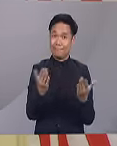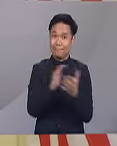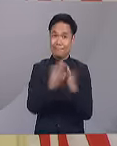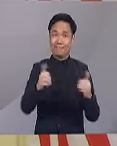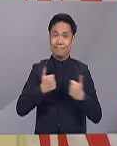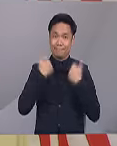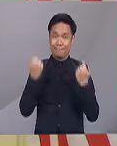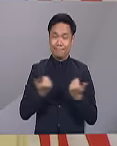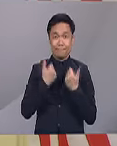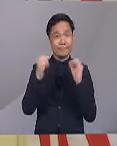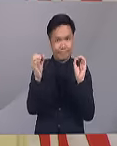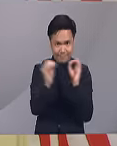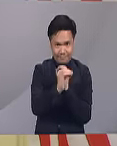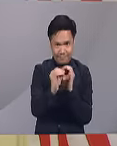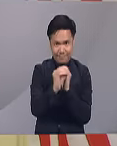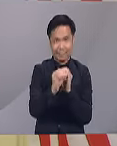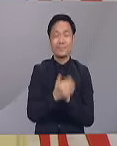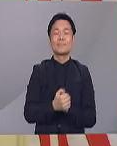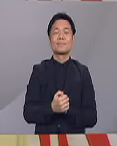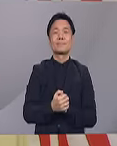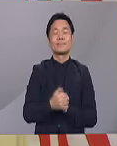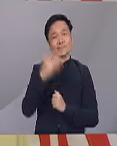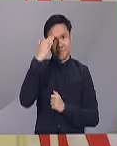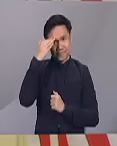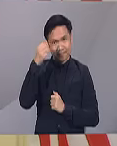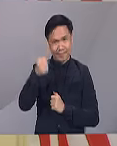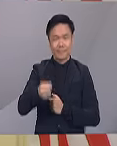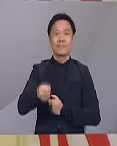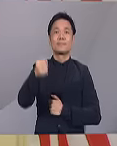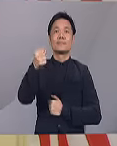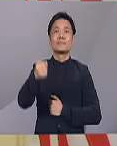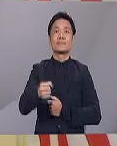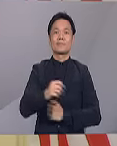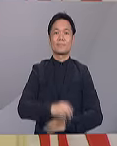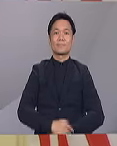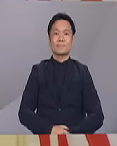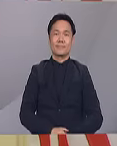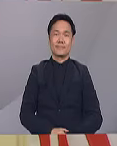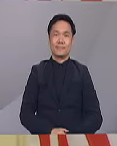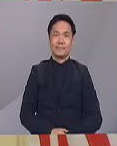maaf zahir dan batin. Assalamualaikum warahmatullahi wabarakatuh.